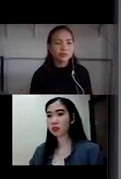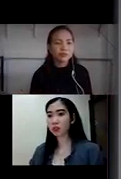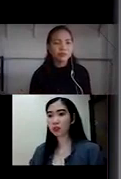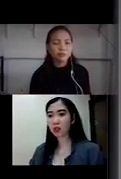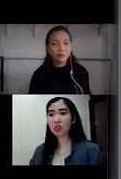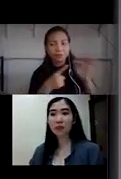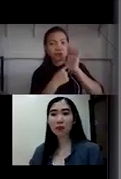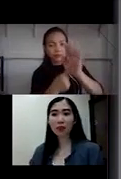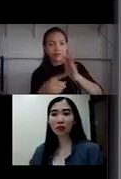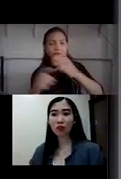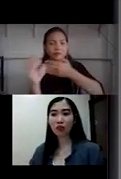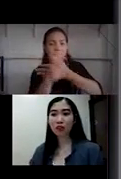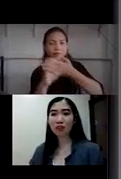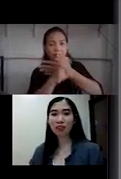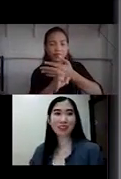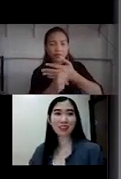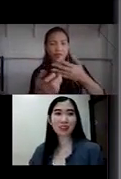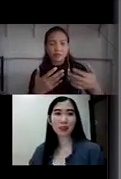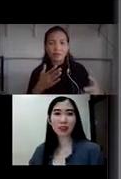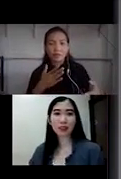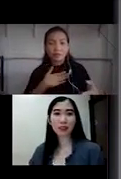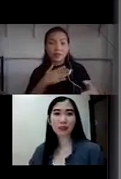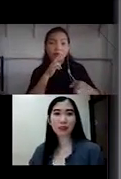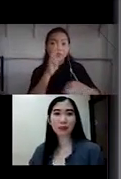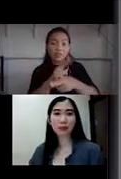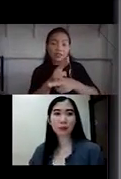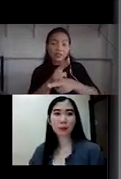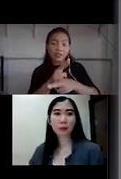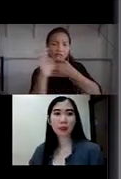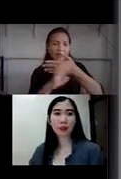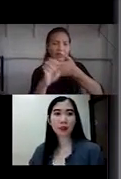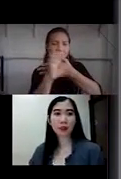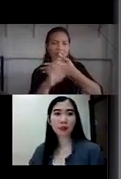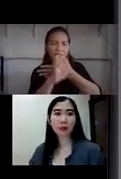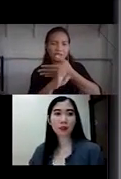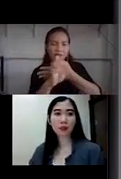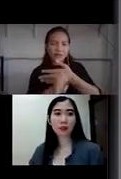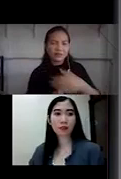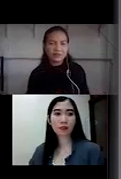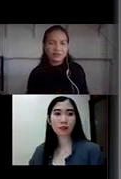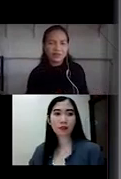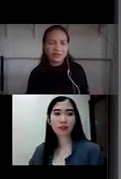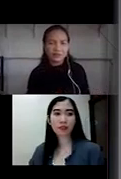Yung totoong email ko. Kita.